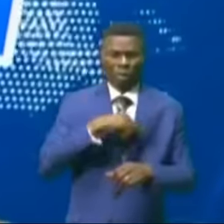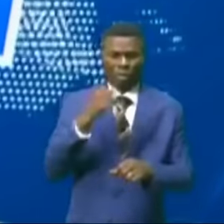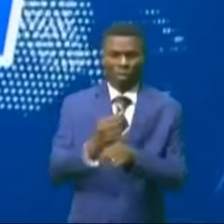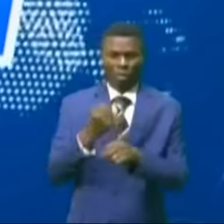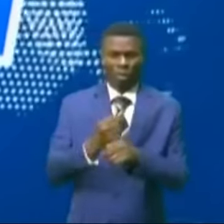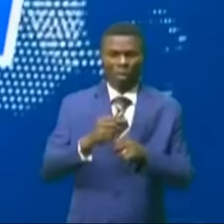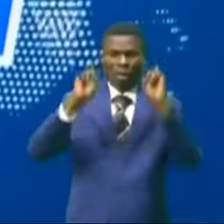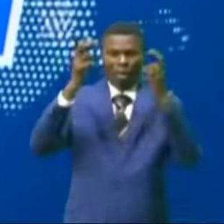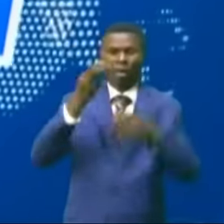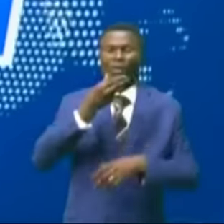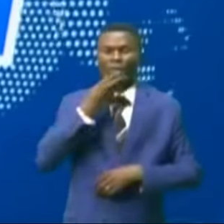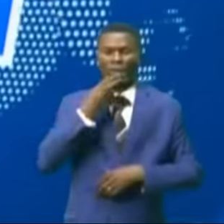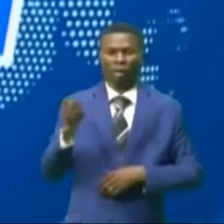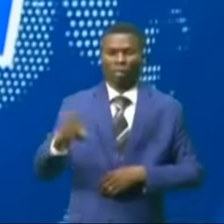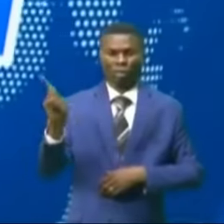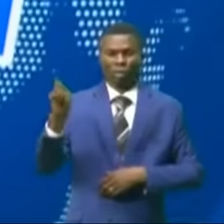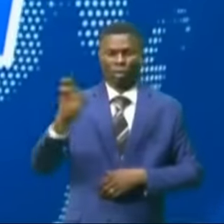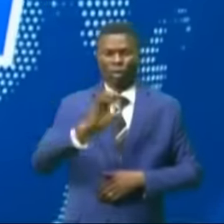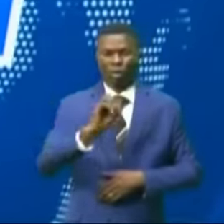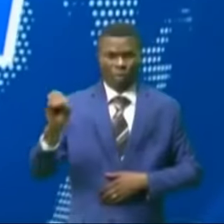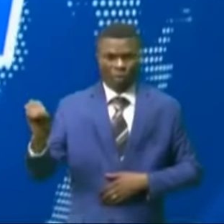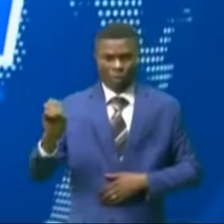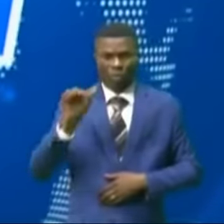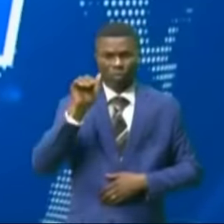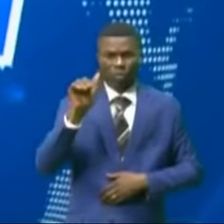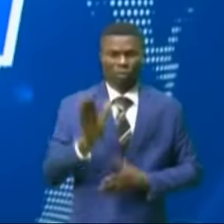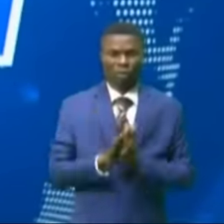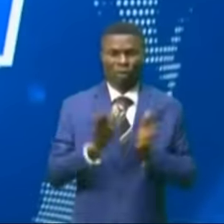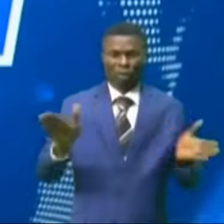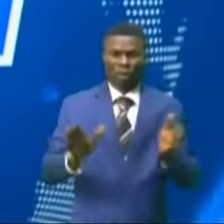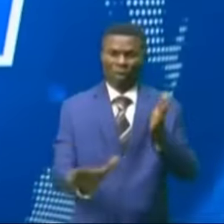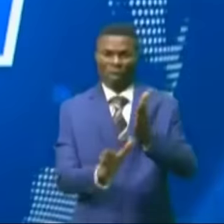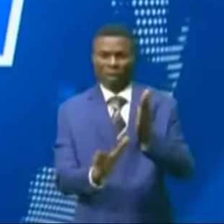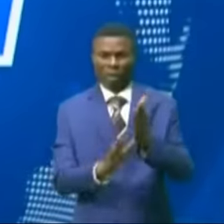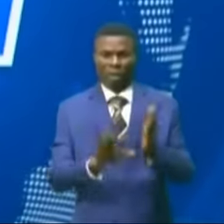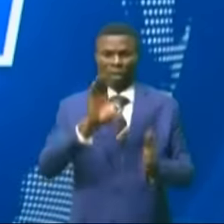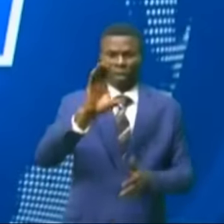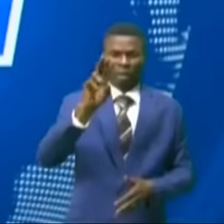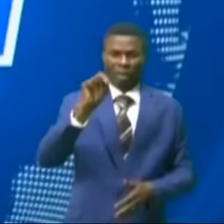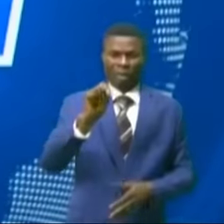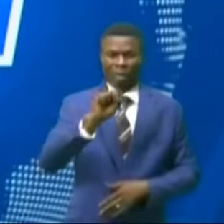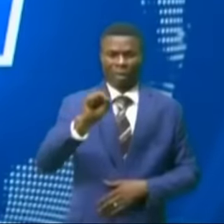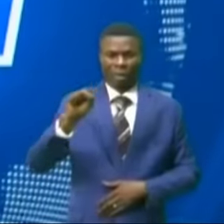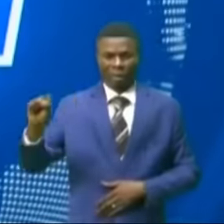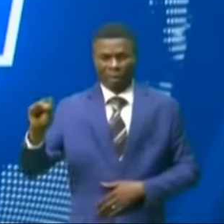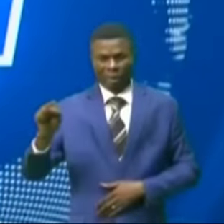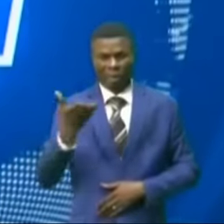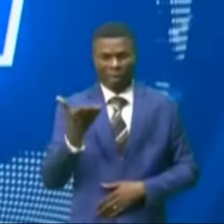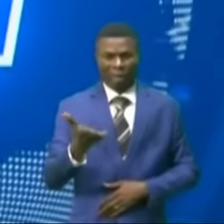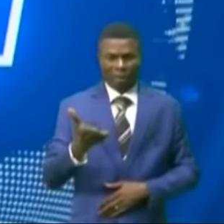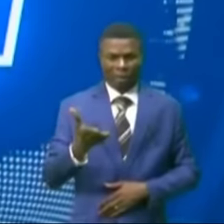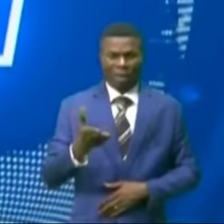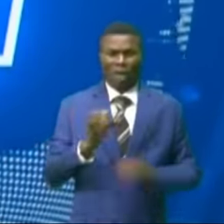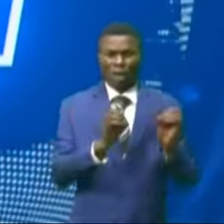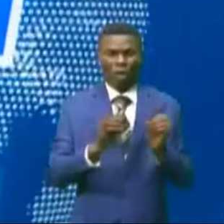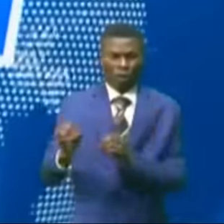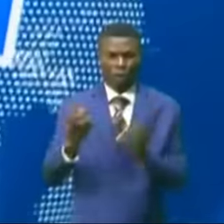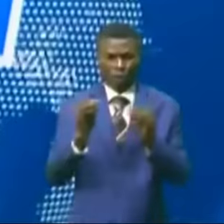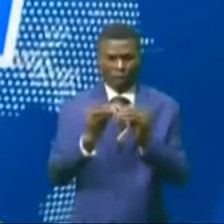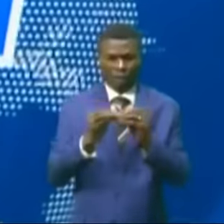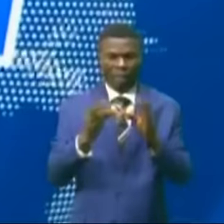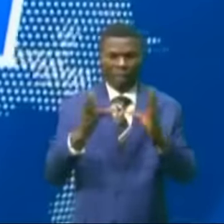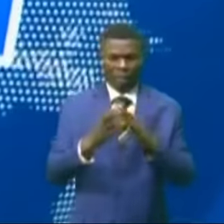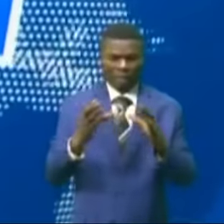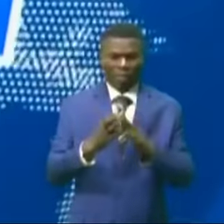en Mbujimayi, province du Kasaï oriental. Le directeur général adjoint de la CNSS, Didier Kipopa Omeonga, a présidé une réunion à